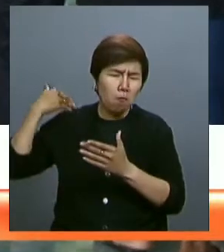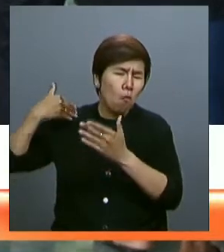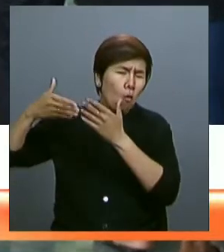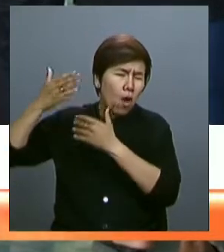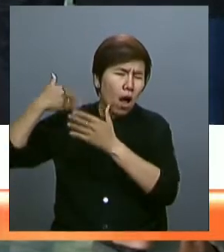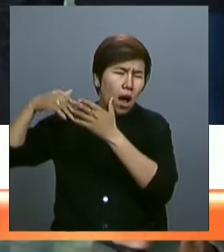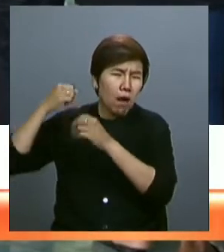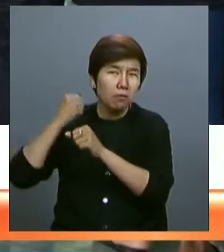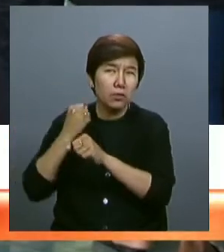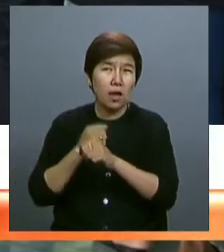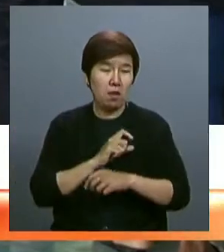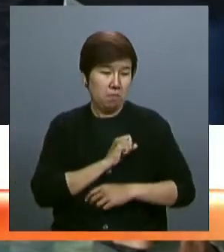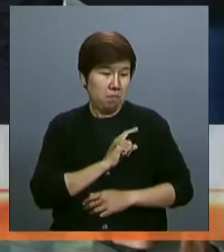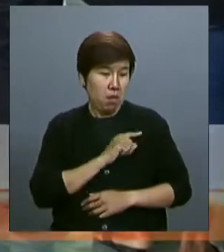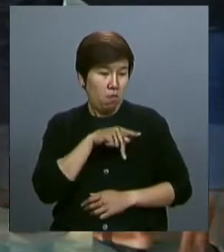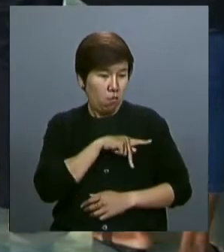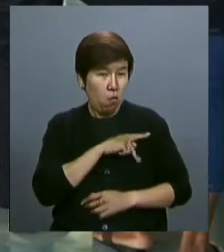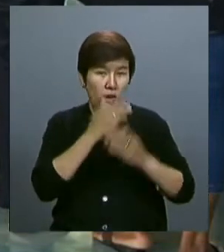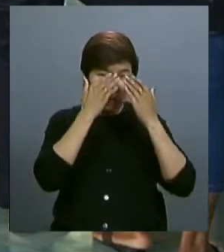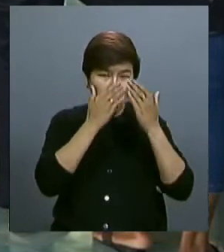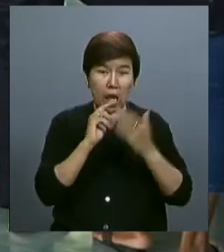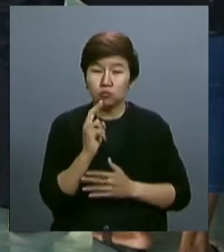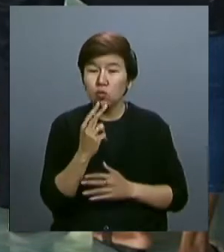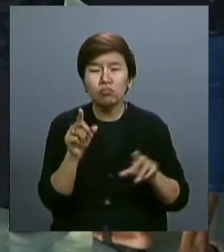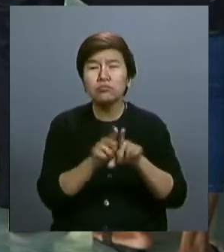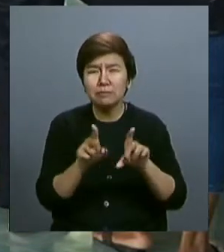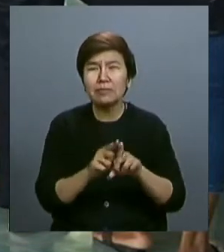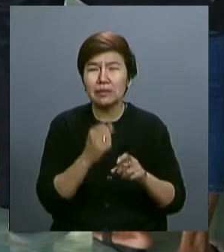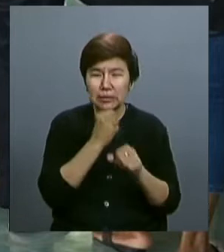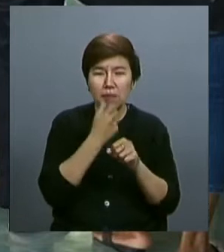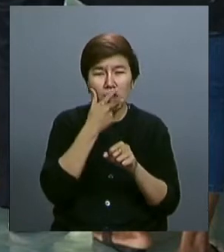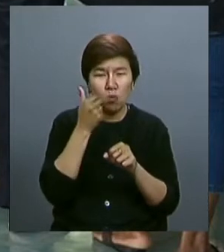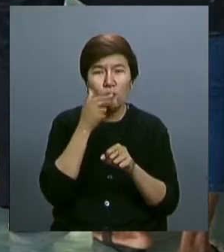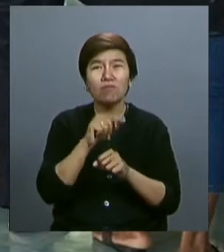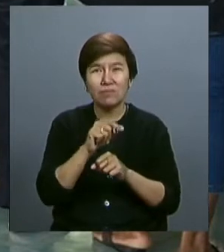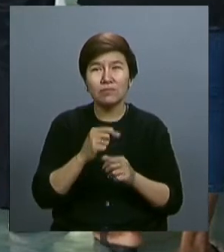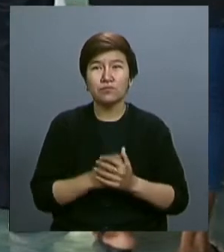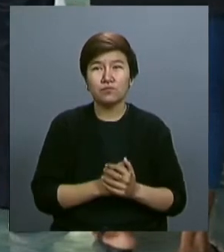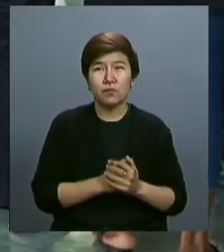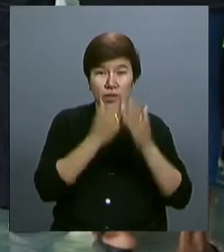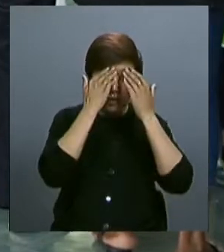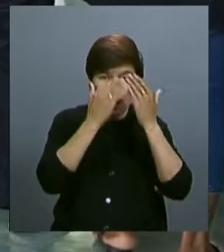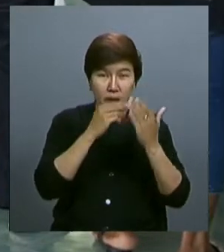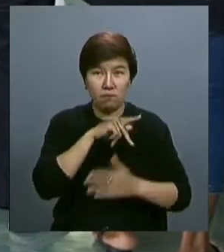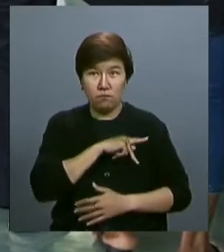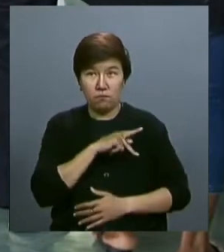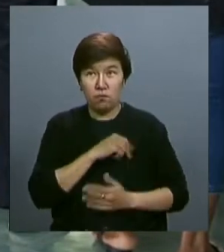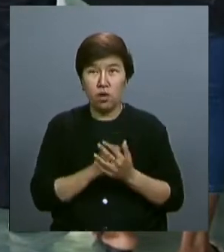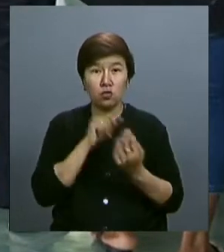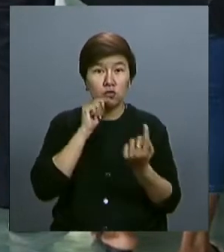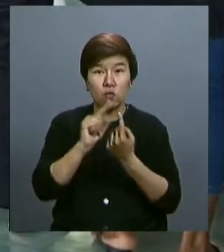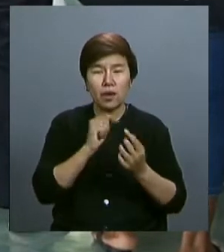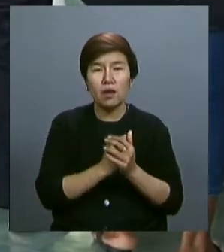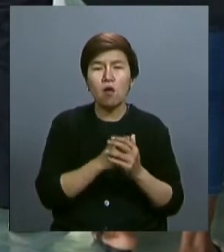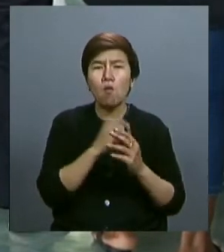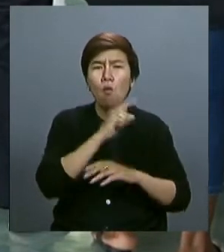องศาสนาจะใช้ขนมประเพณีนะมันเหมือนกันศาสนาอิสลามกับศาสนาพุทธนะเวลาลายอก็ทำขน